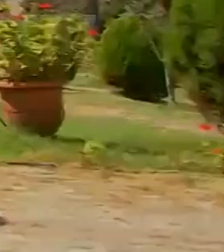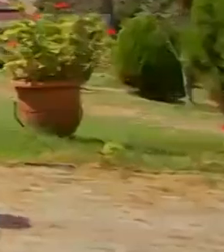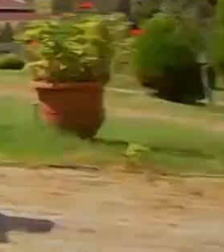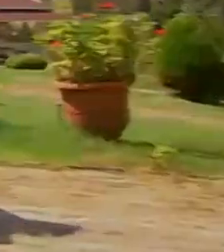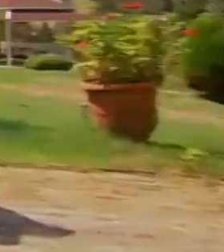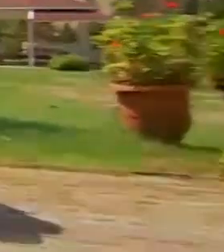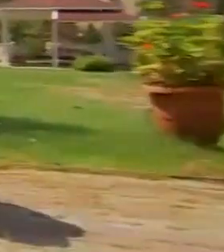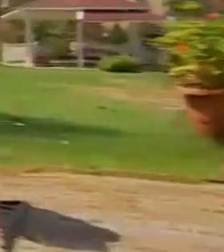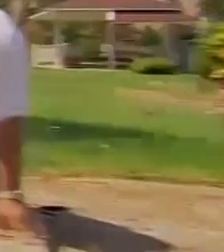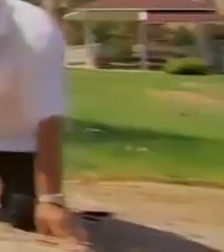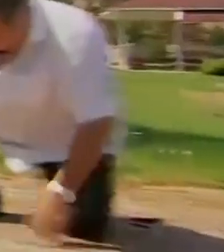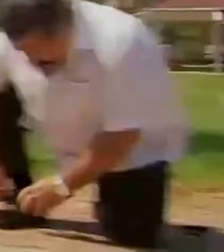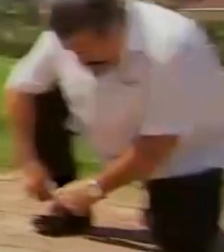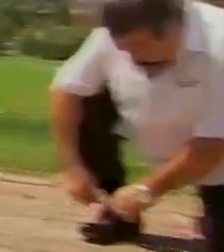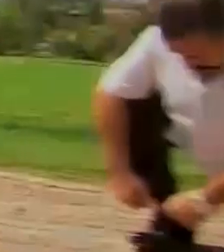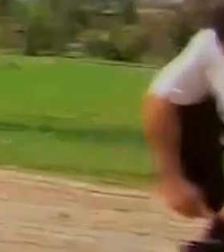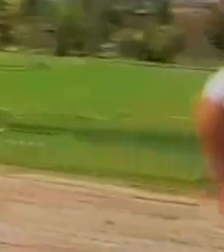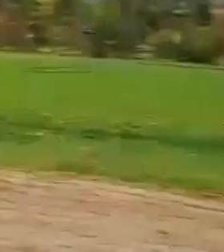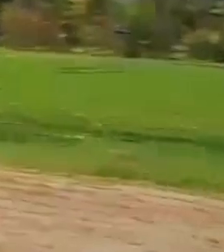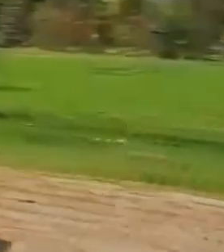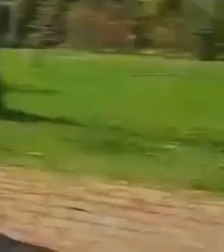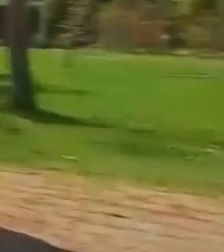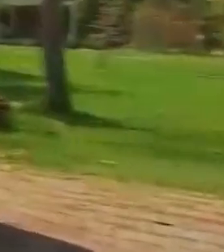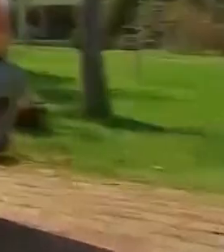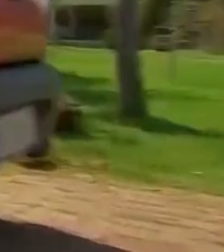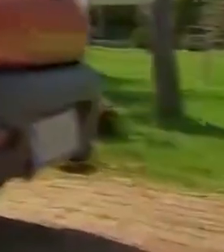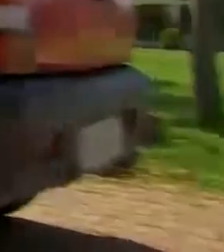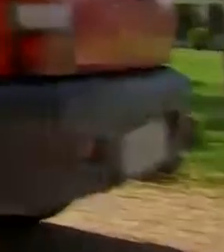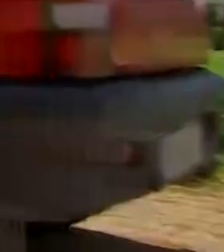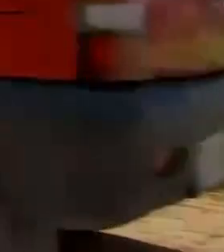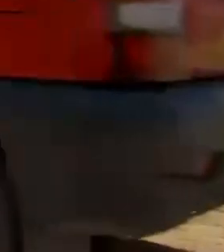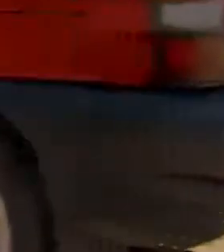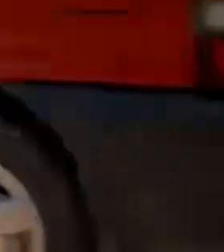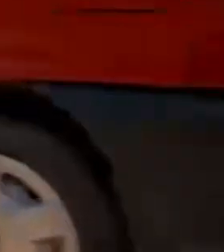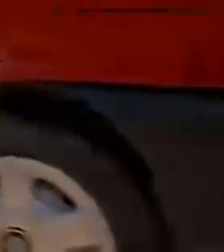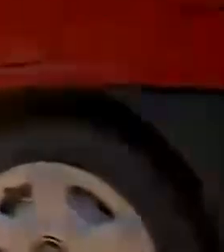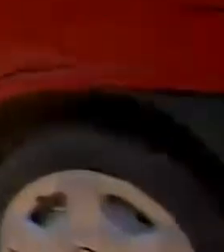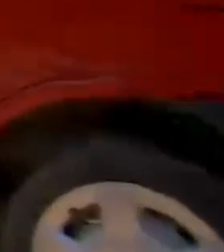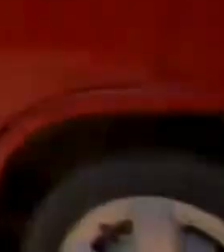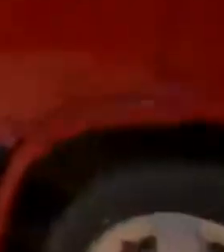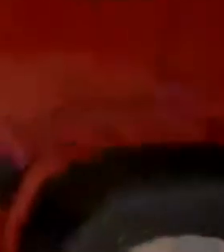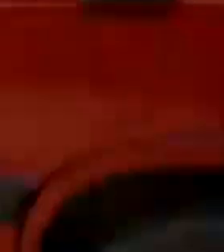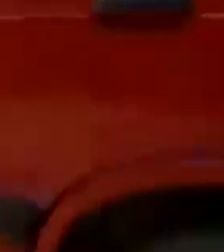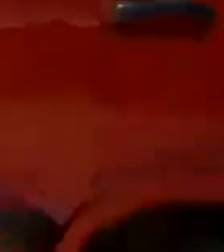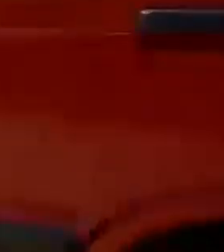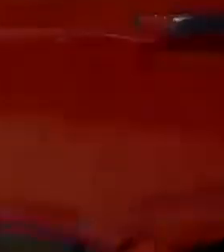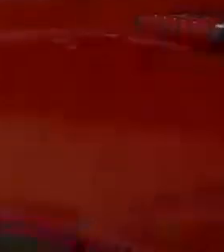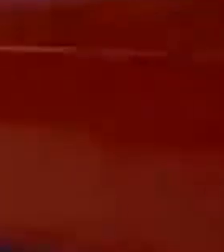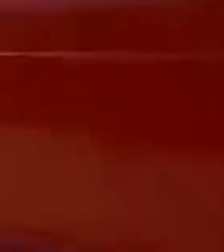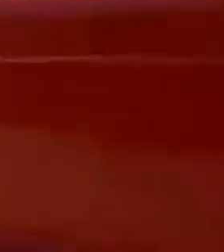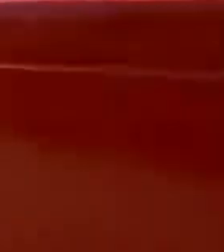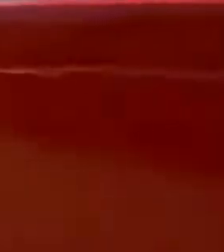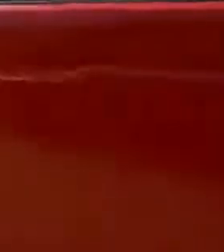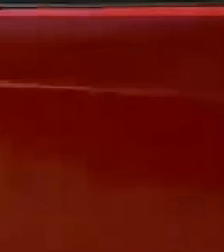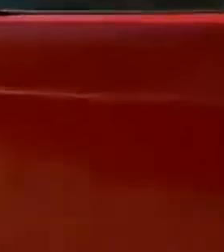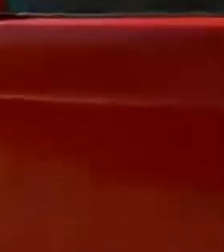Nurhan arabasının arkasında tek dizini kırarak yere çömeldi, bağcığını düğümlüyor. Neyse.